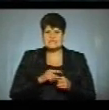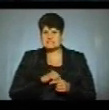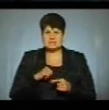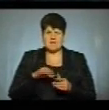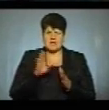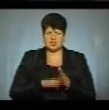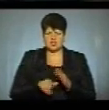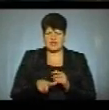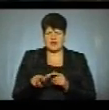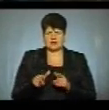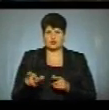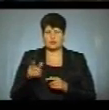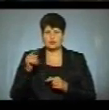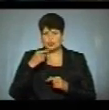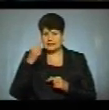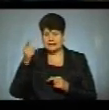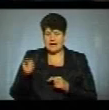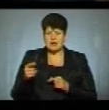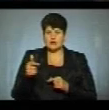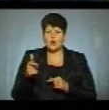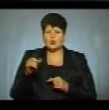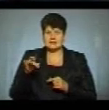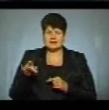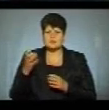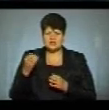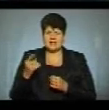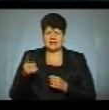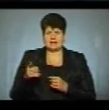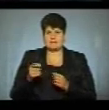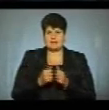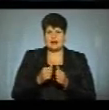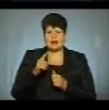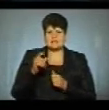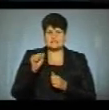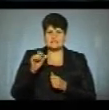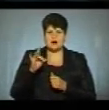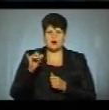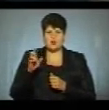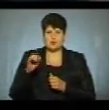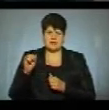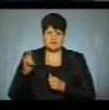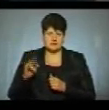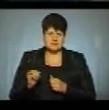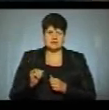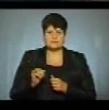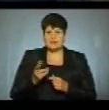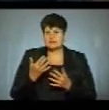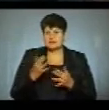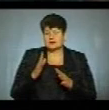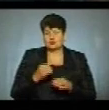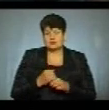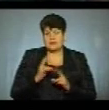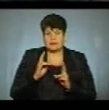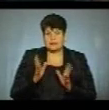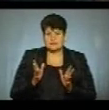ділянка дороги. Ну і туди далі, якщо на Гусятин, то там ще є погана ділянка біля Зарубинець, біля Гримайлова. Але скільки будуть робити, не